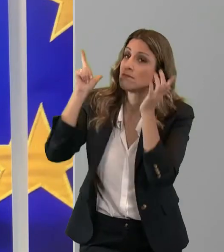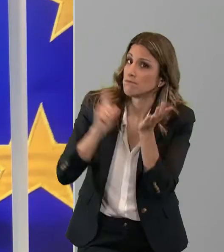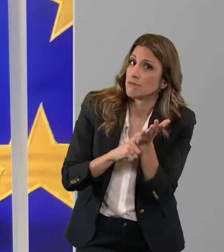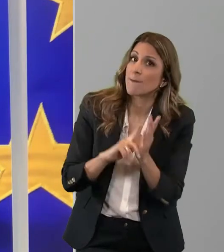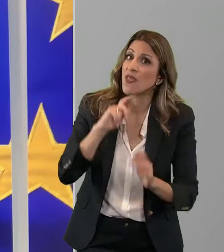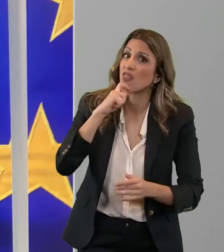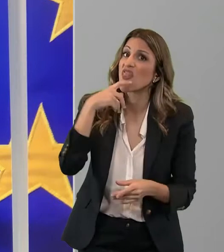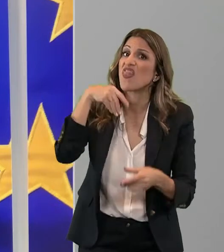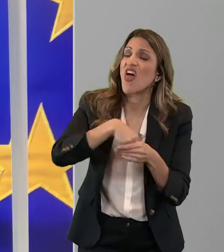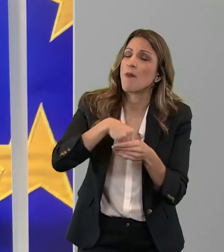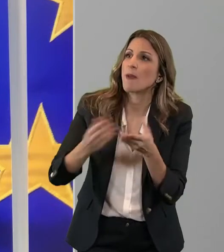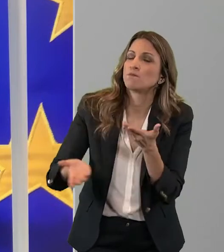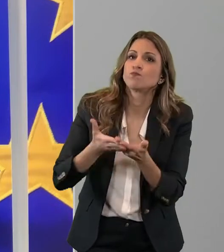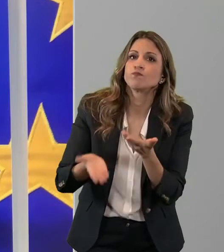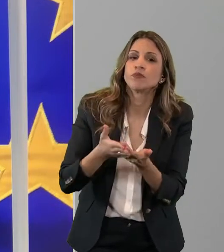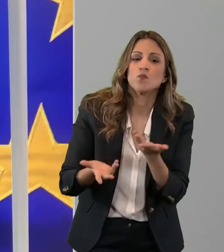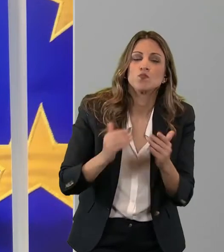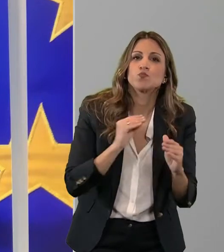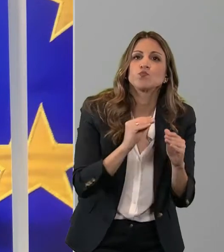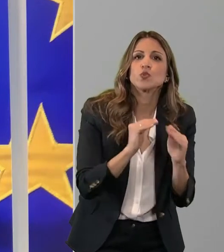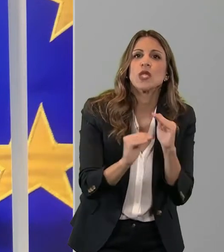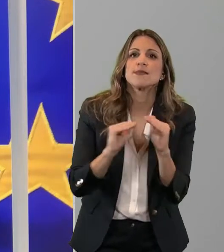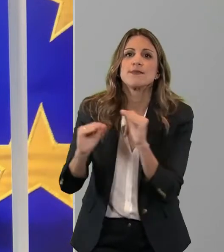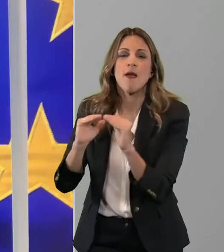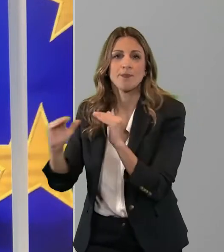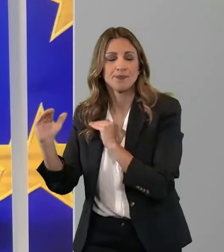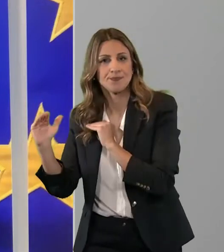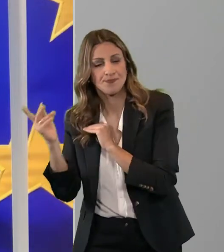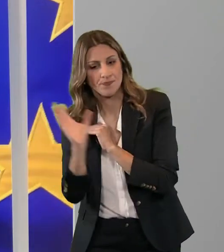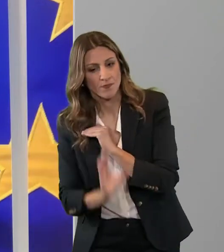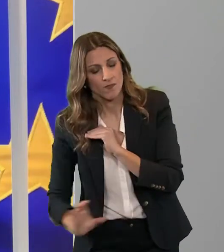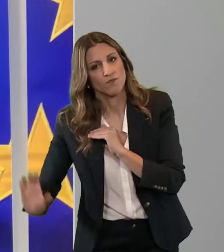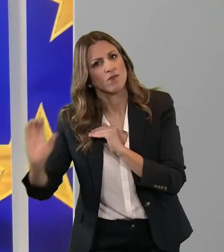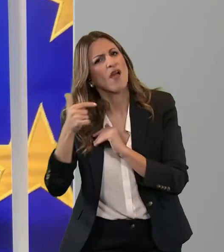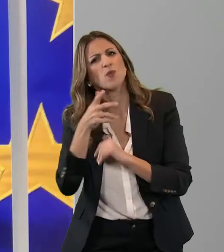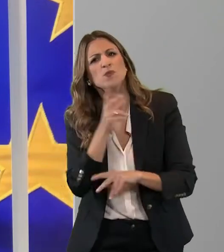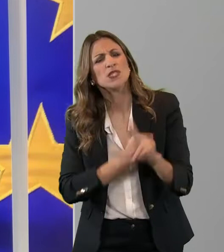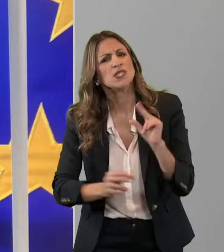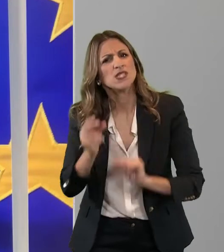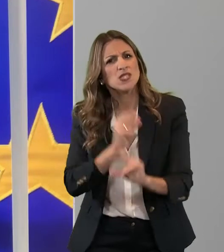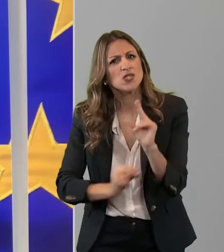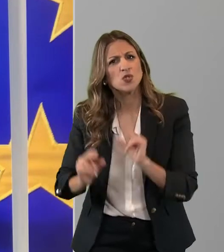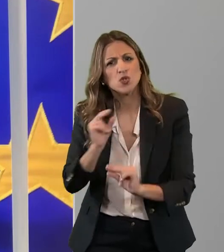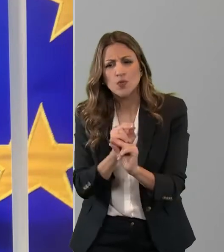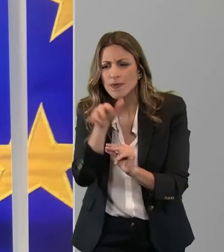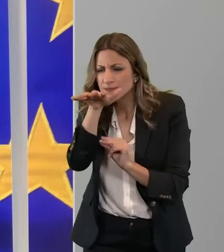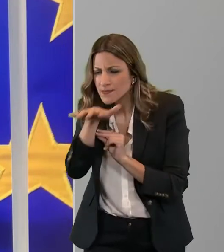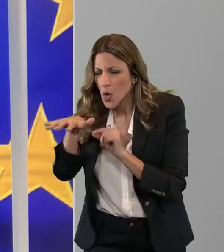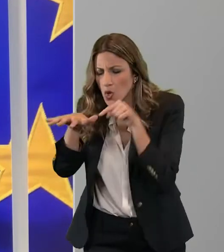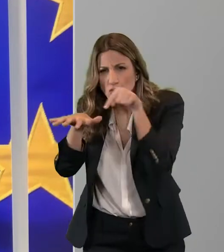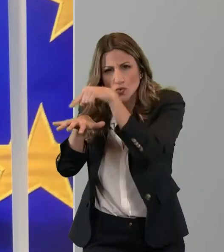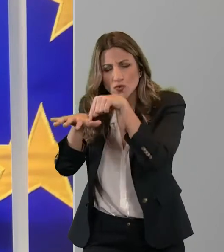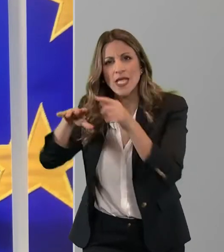δημιουργώντας μια ενιαία αγορά ευρωπαϊκών χώρων δεδομένων, αυτού που λέμε στα αγγλικά European Data Spaces,